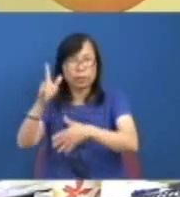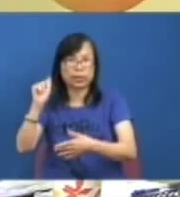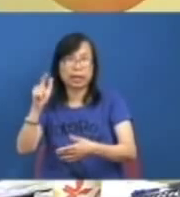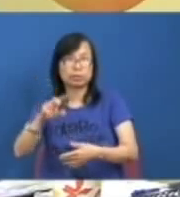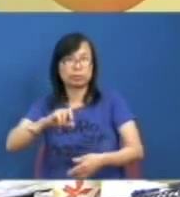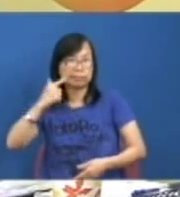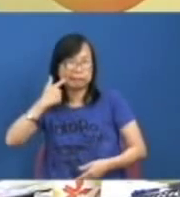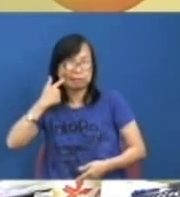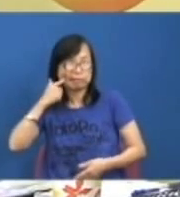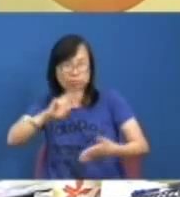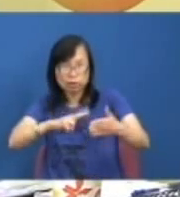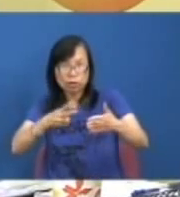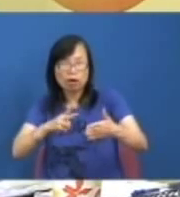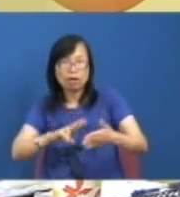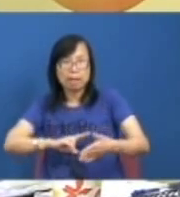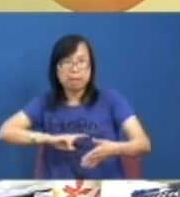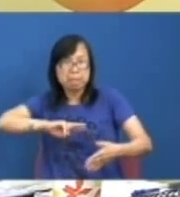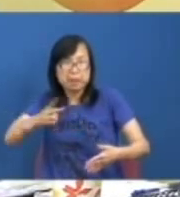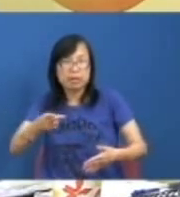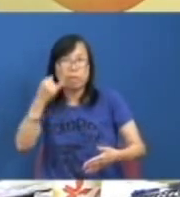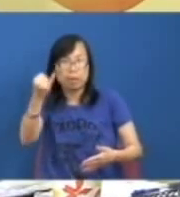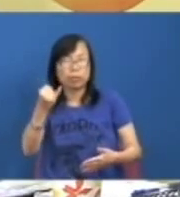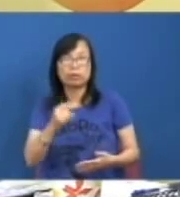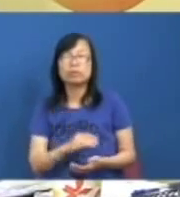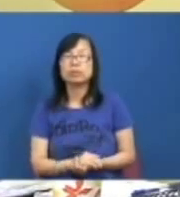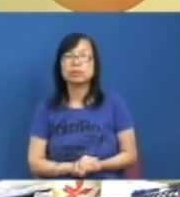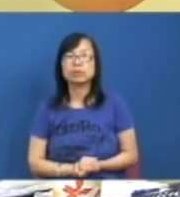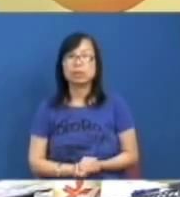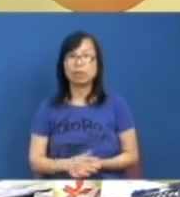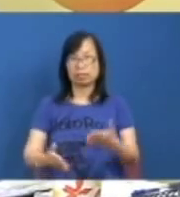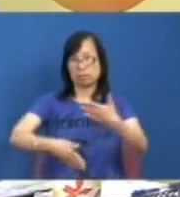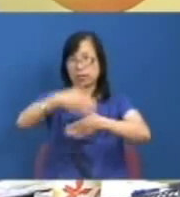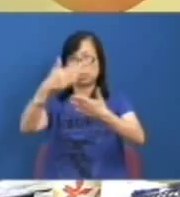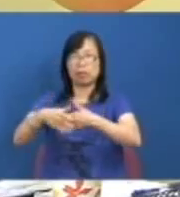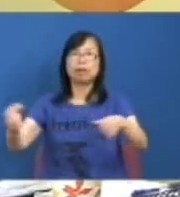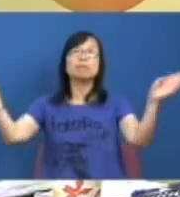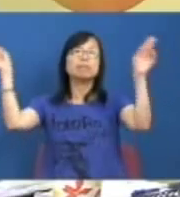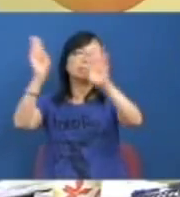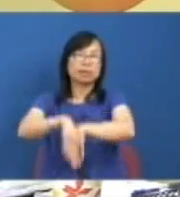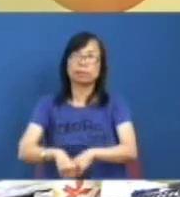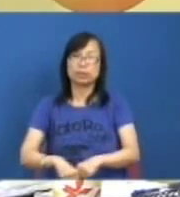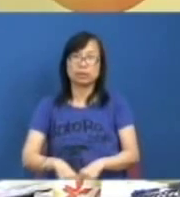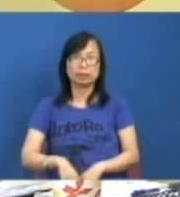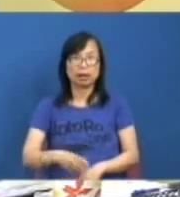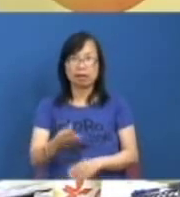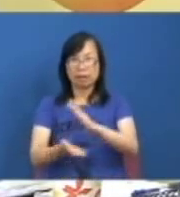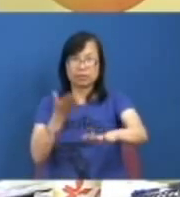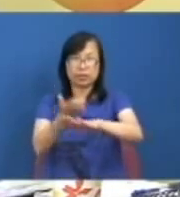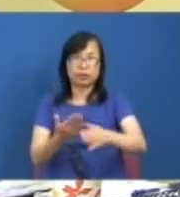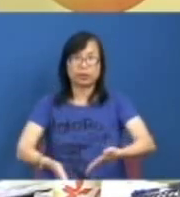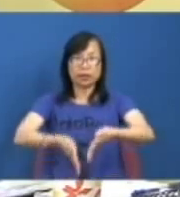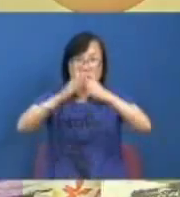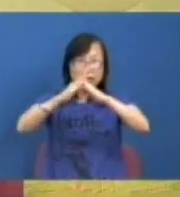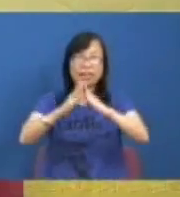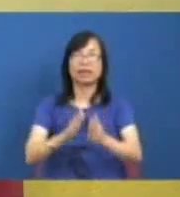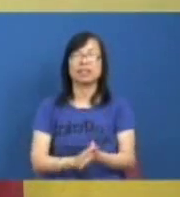改的話呢，可能個反效果更加不好咯。改一下整棟樓可能不如拆了它起過的話呢，那就即變成